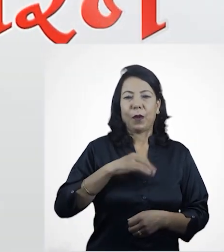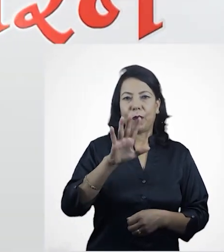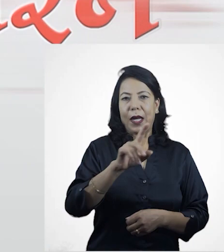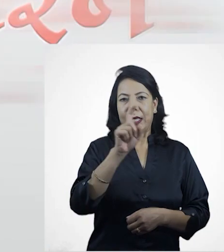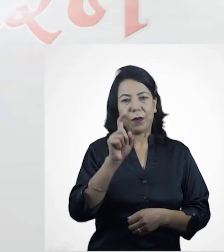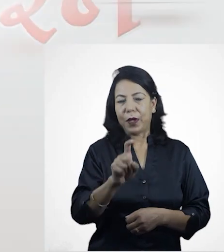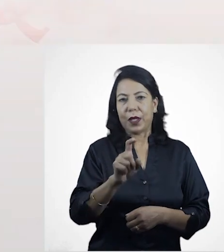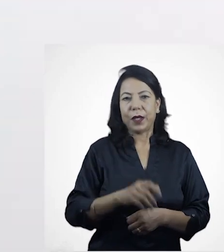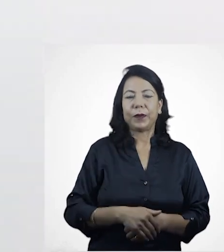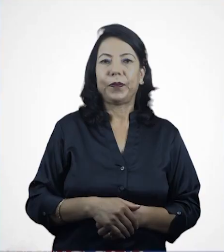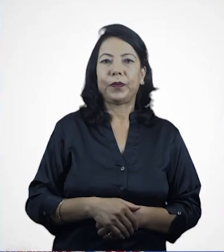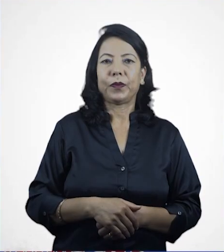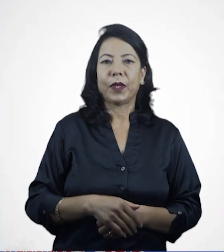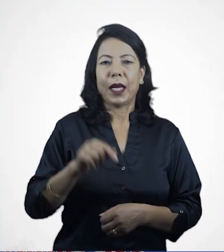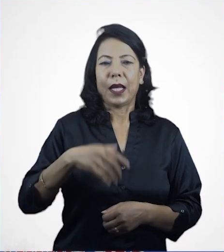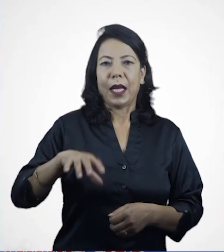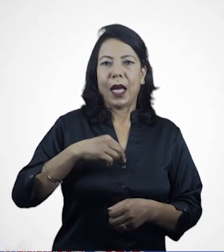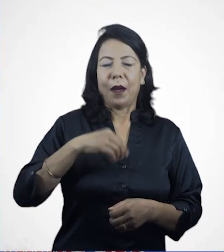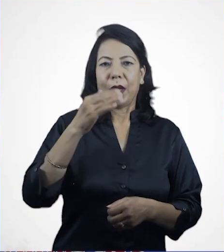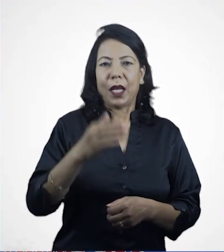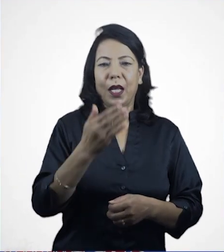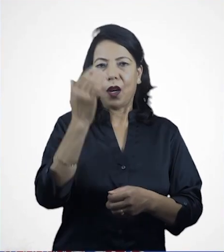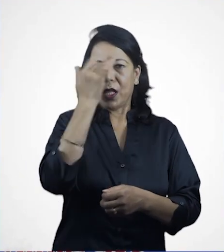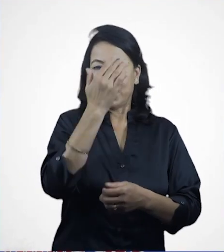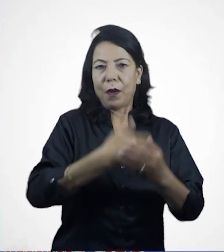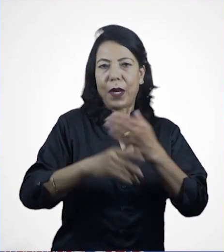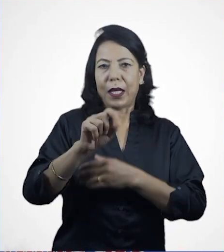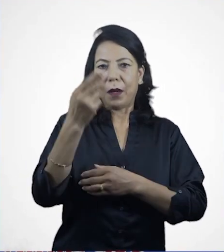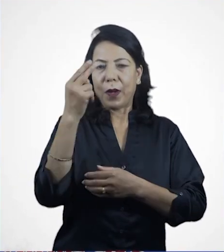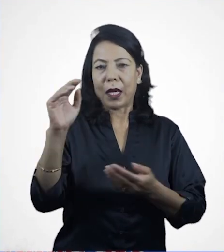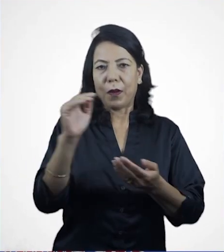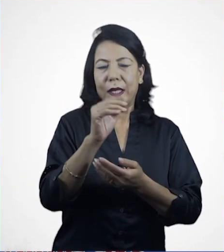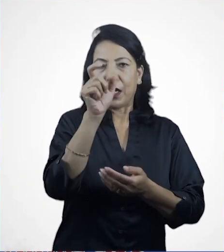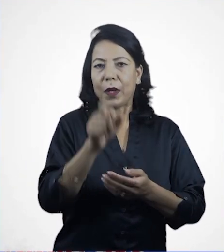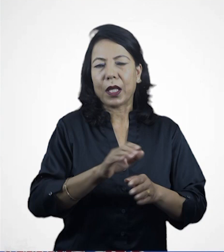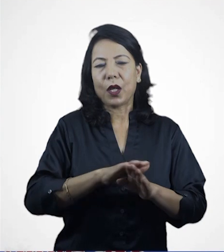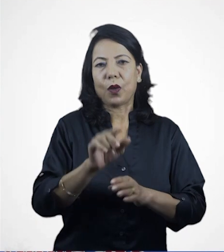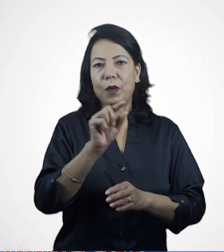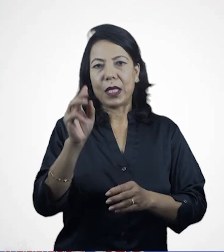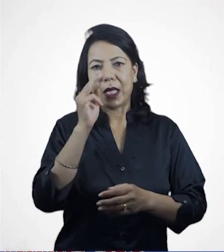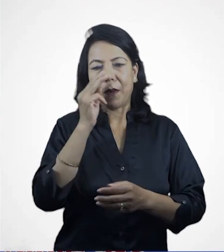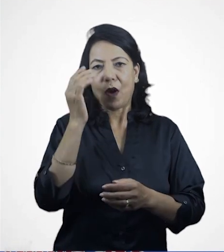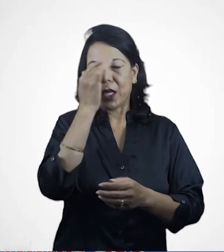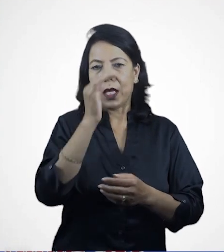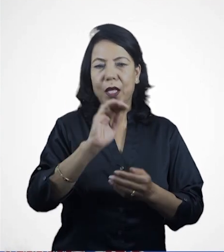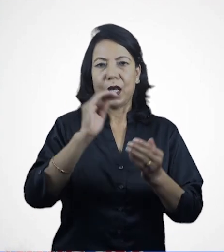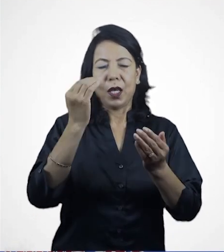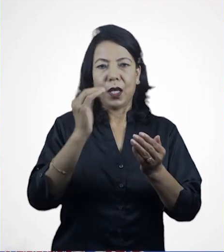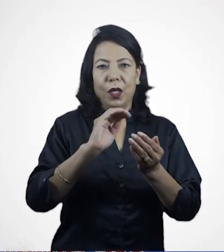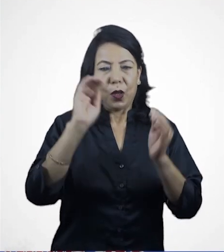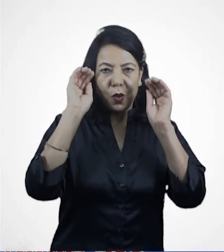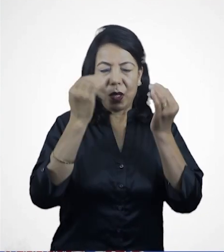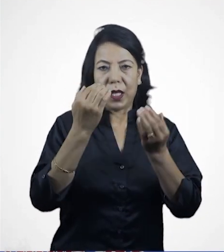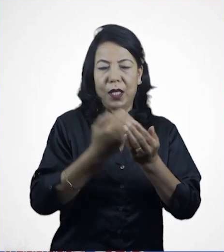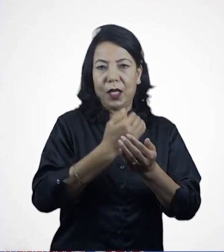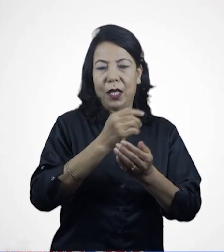पांच प्रस्ना अजा हमेले अटिजम अपांगता वायका बालवाली का एवां ब्यक्तियर का सबाल मा अटिजम केर सोसाइटी